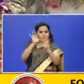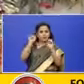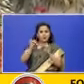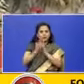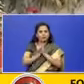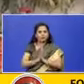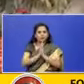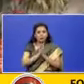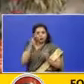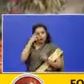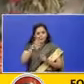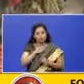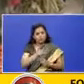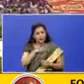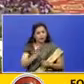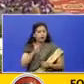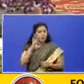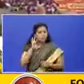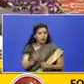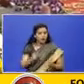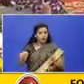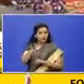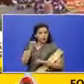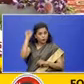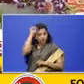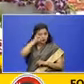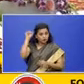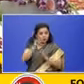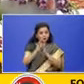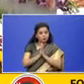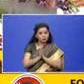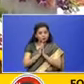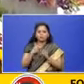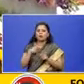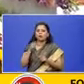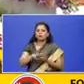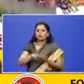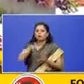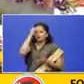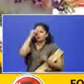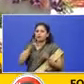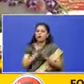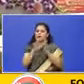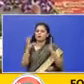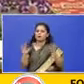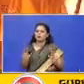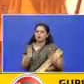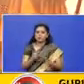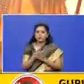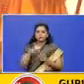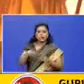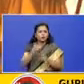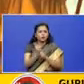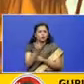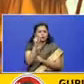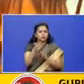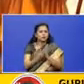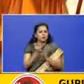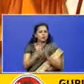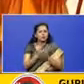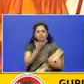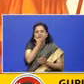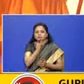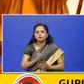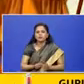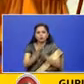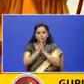के लिए महत्वपूर्ण है, उतना ही हमें इससे सीखने को भी मिलता है। गुरु नानक देव जी ने